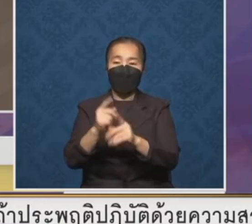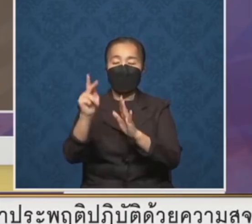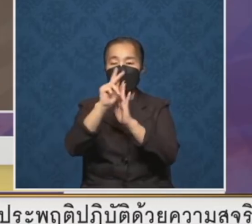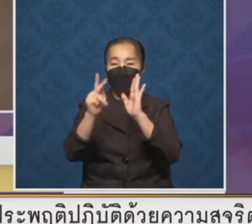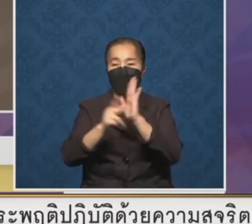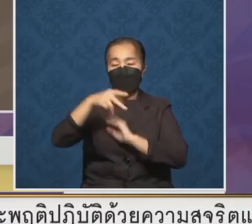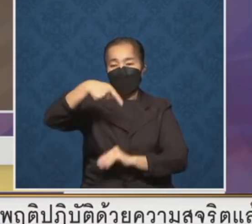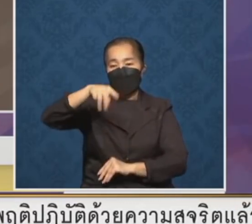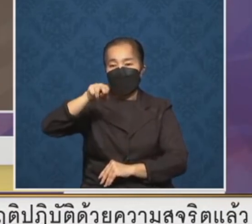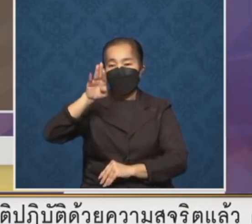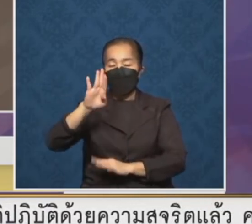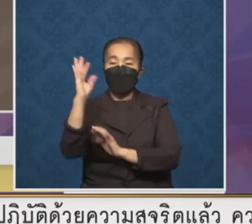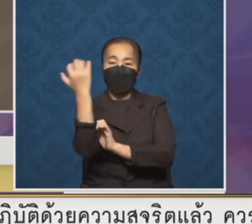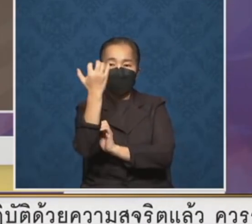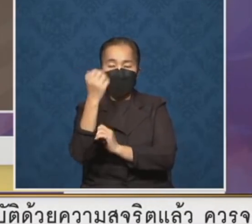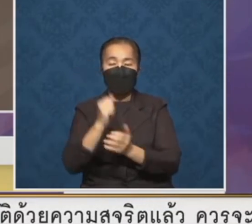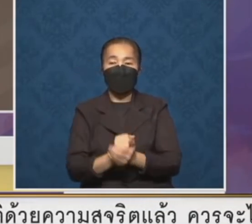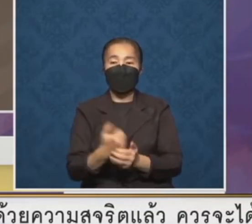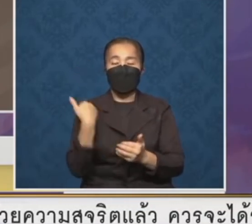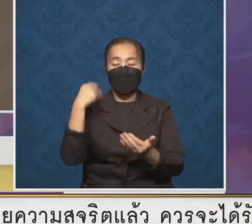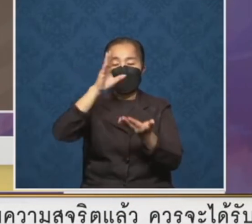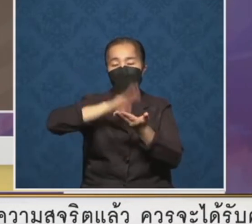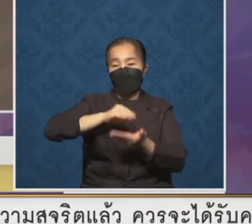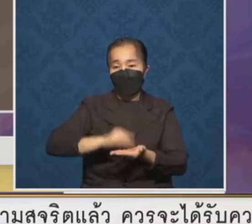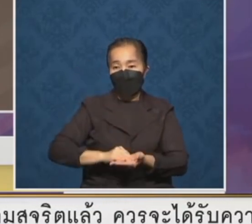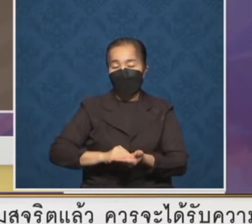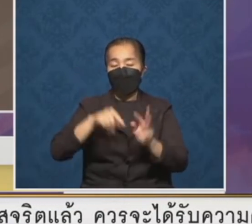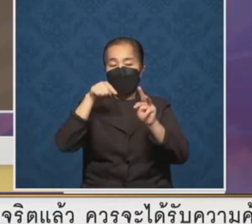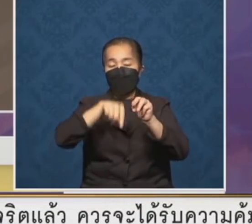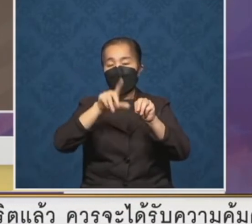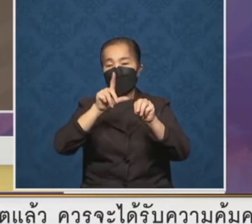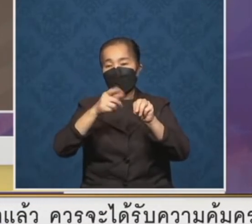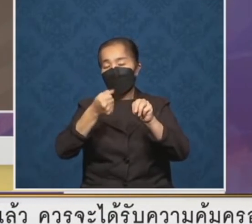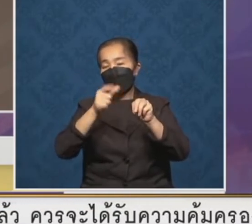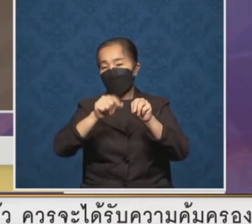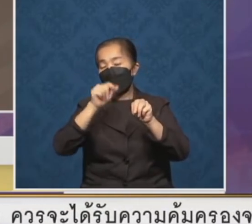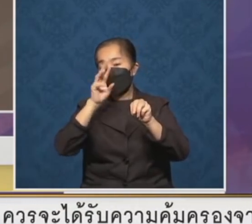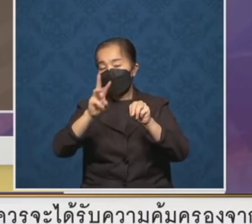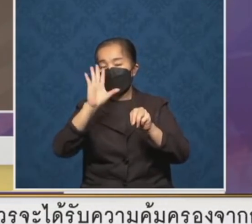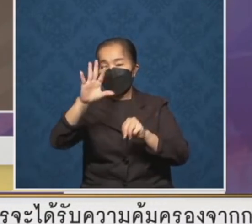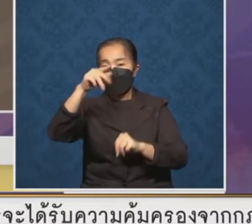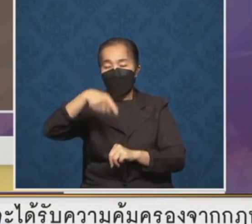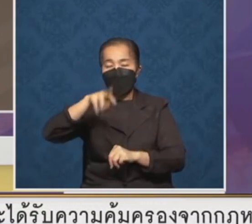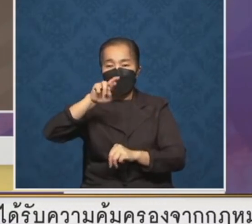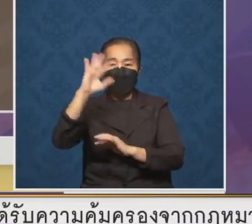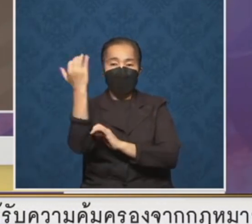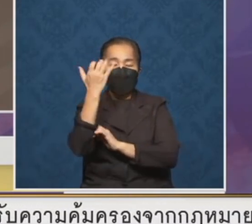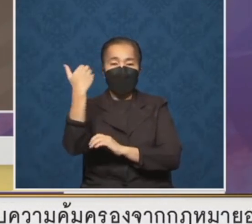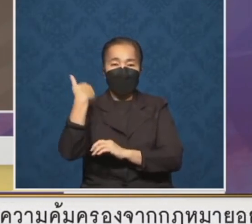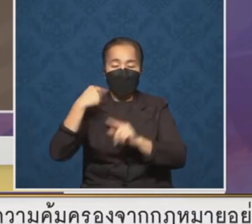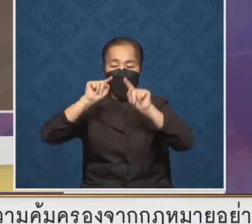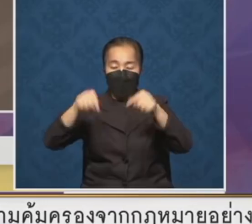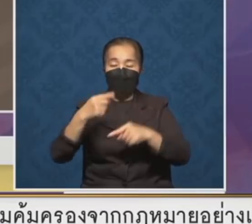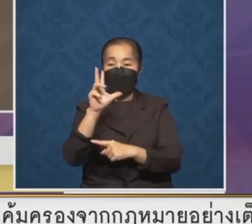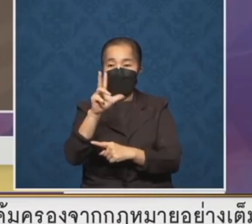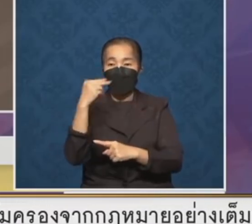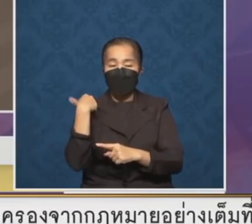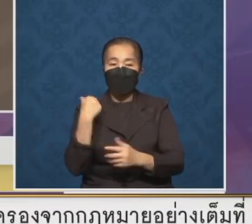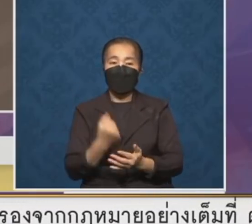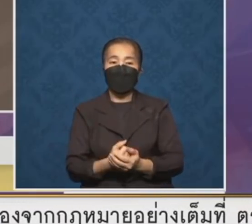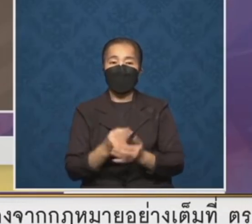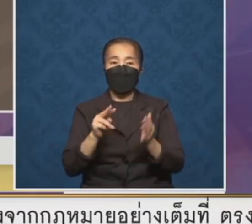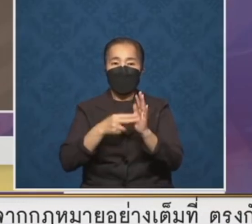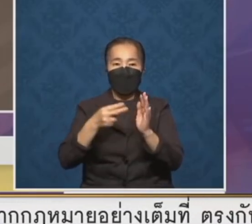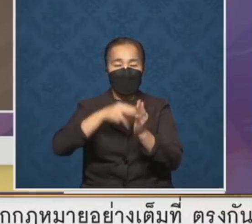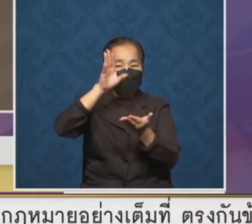อมและข้อมูลในมาตรา26ของพรบคอมคือข้อมูลที่ระบุเอาไว้ในวงเล็บ3ครับแปลว่าข้อมูล